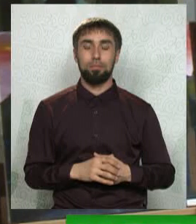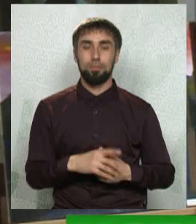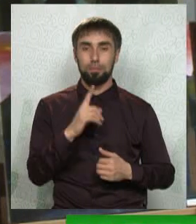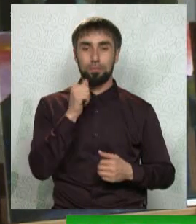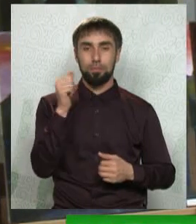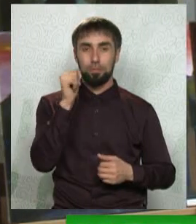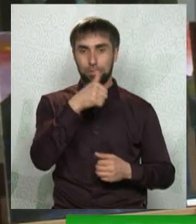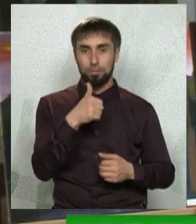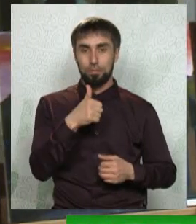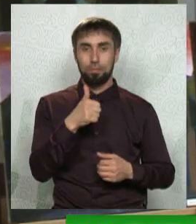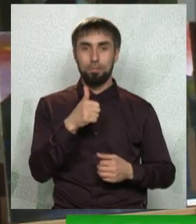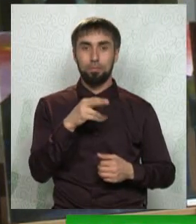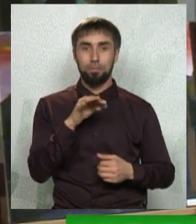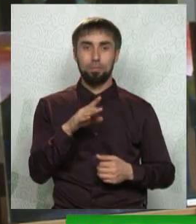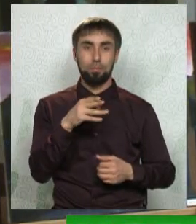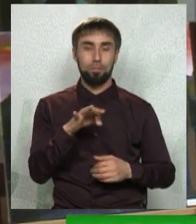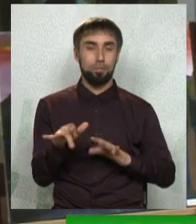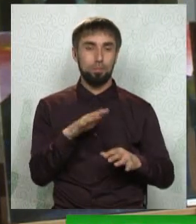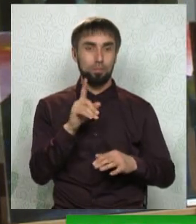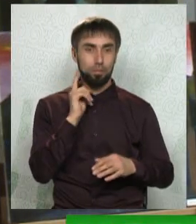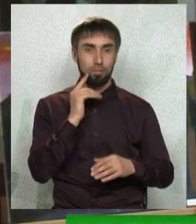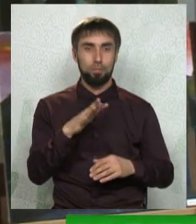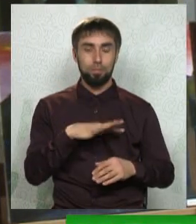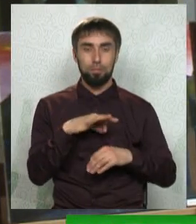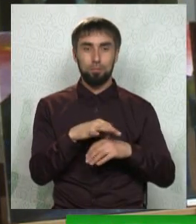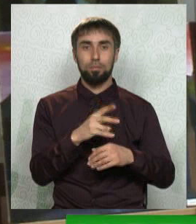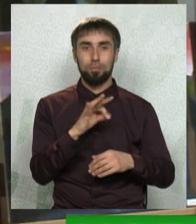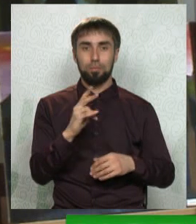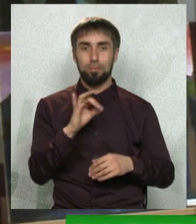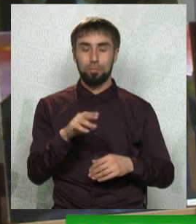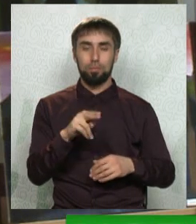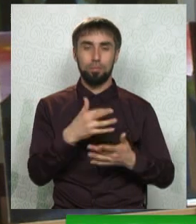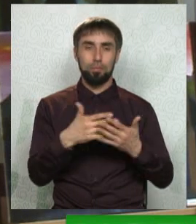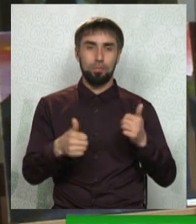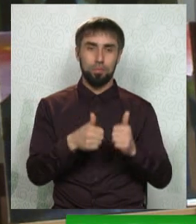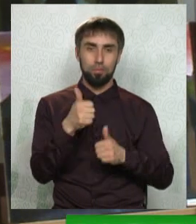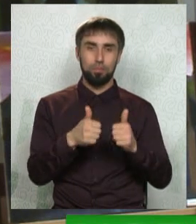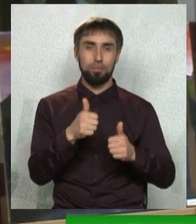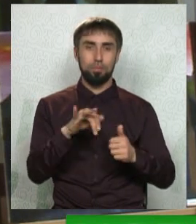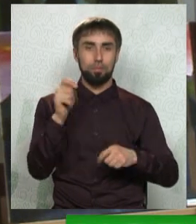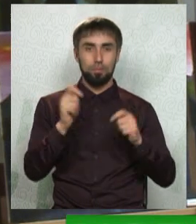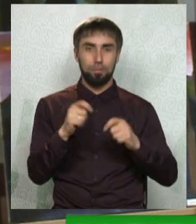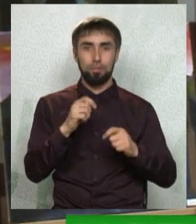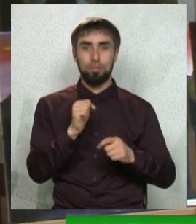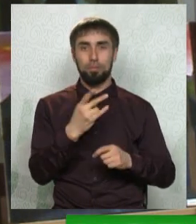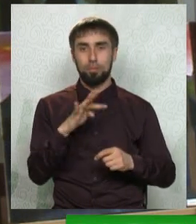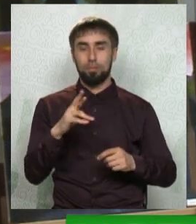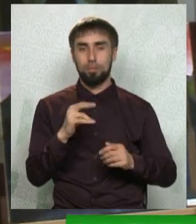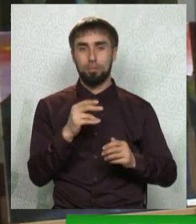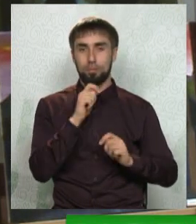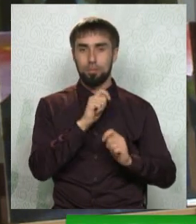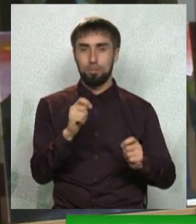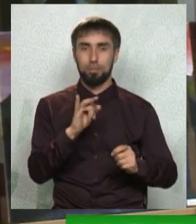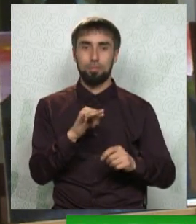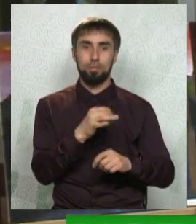Минувший год Комитет по делам молодежи Ингушетии провел в режиме нон-стоп. Грантовые конкурсы, молодежные фестивали, благотворительные акции, помощь врачам